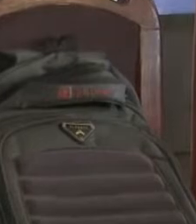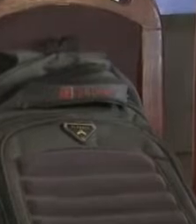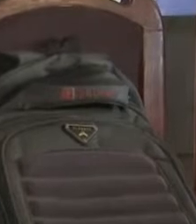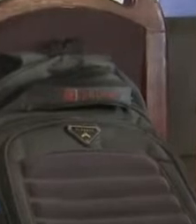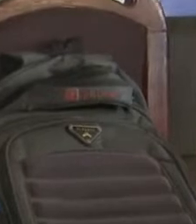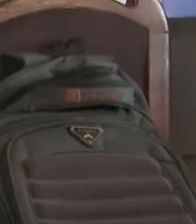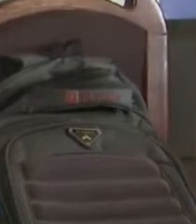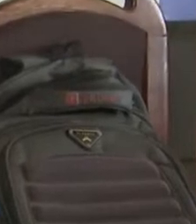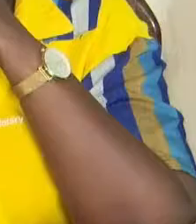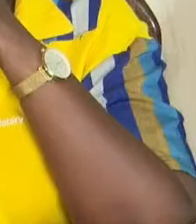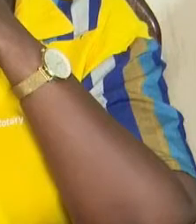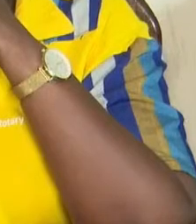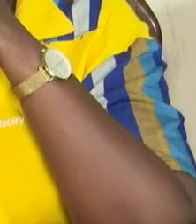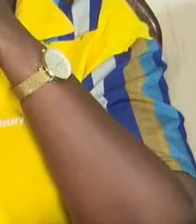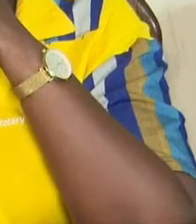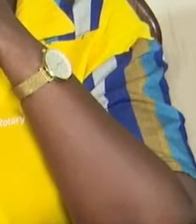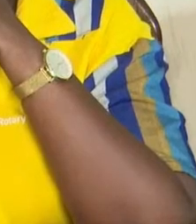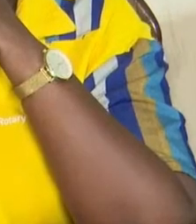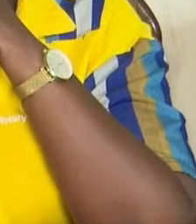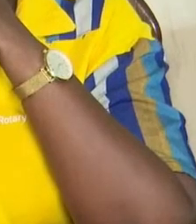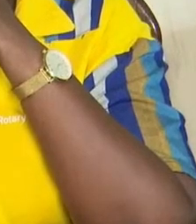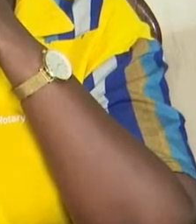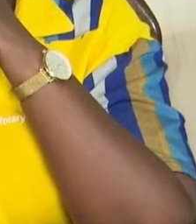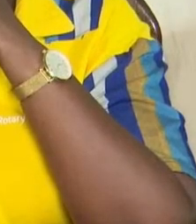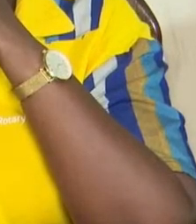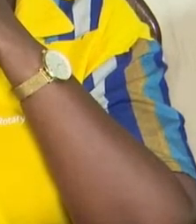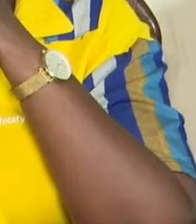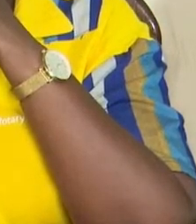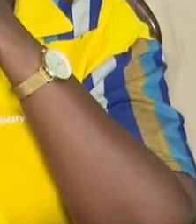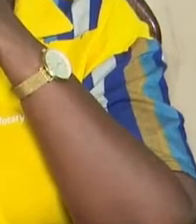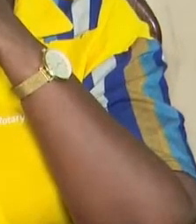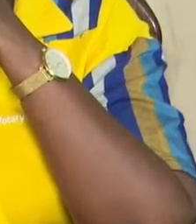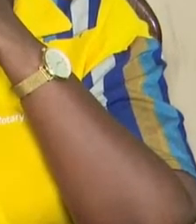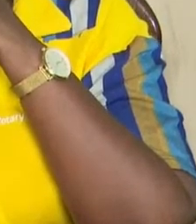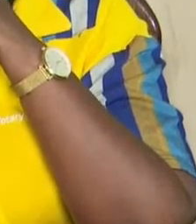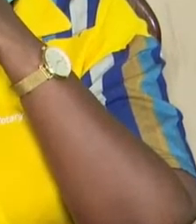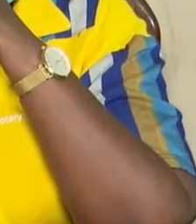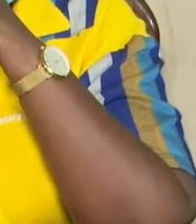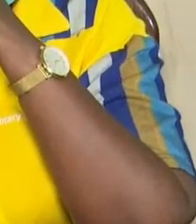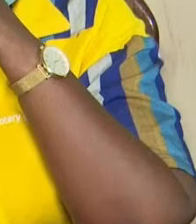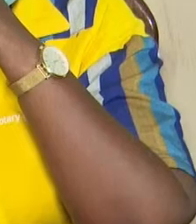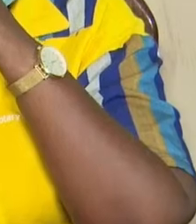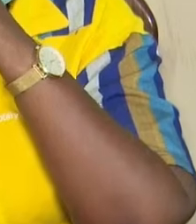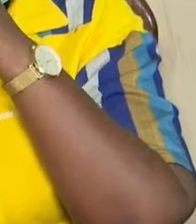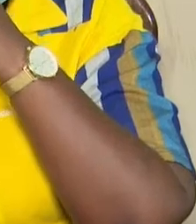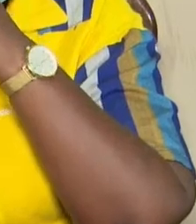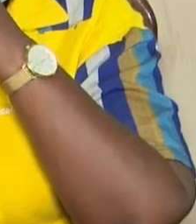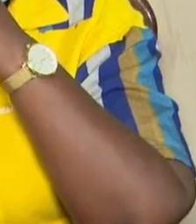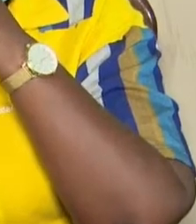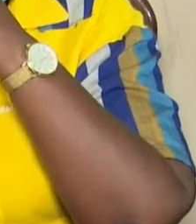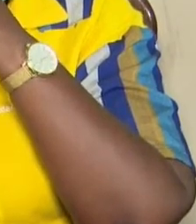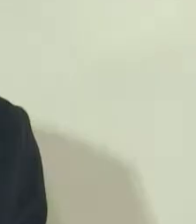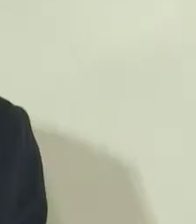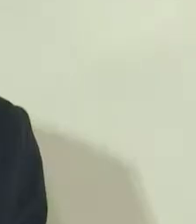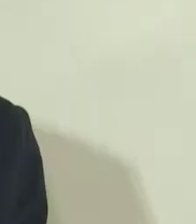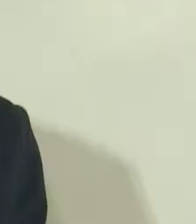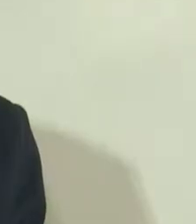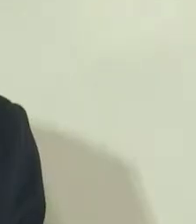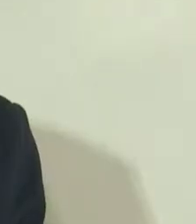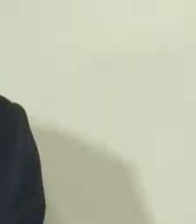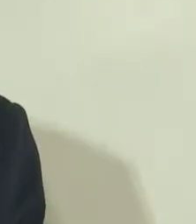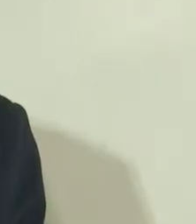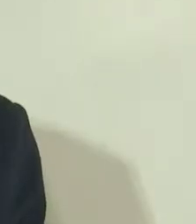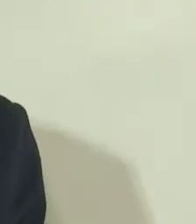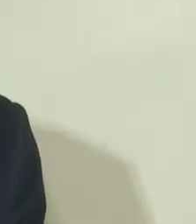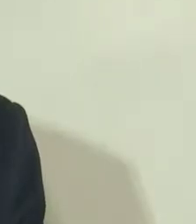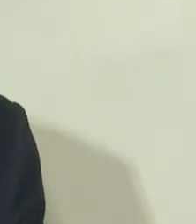Donc, pour célébrer ces 10 ans d'activité, nous avons édité un rapport, 10 ans d'activité, 300 projets dans tous les